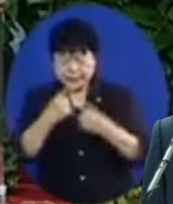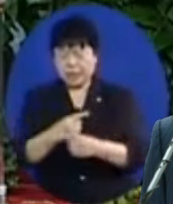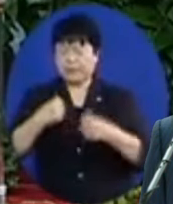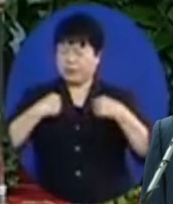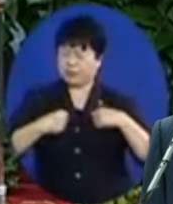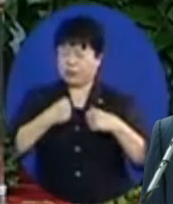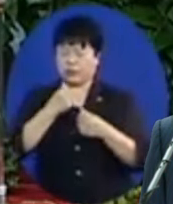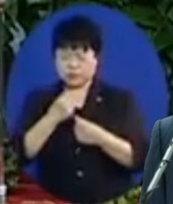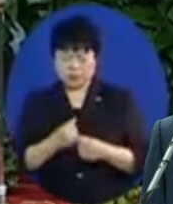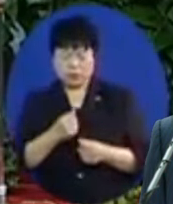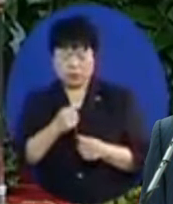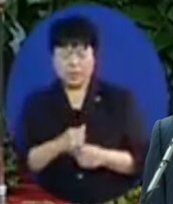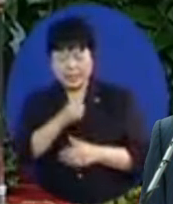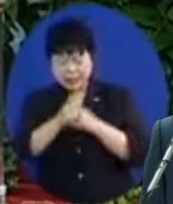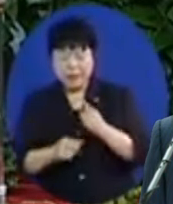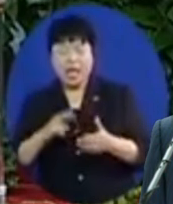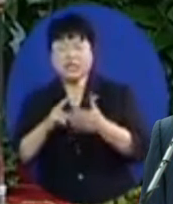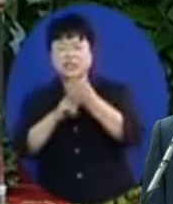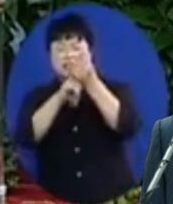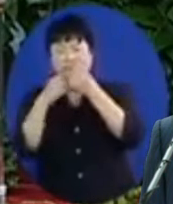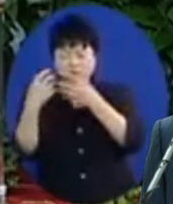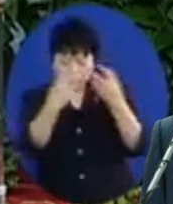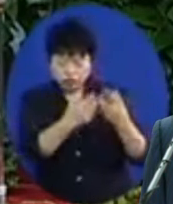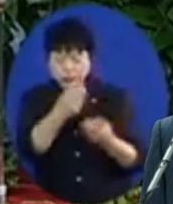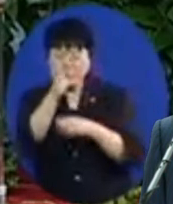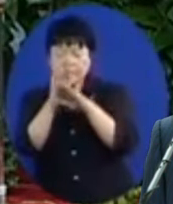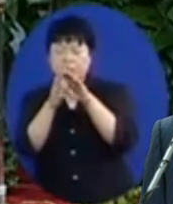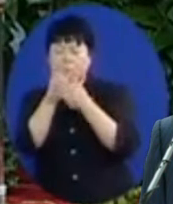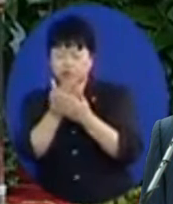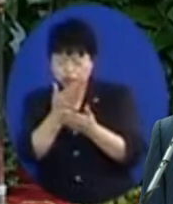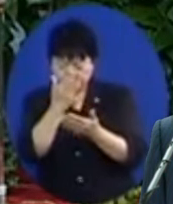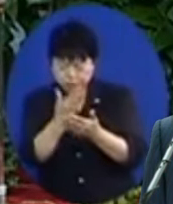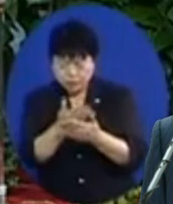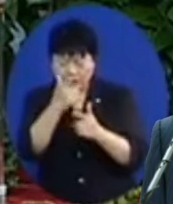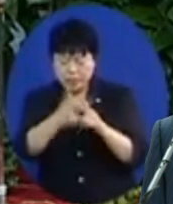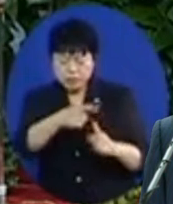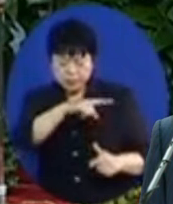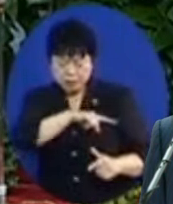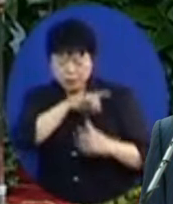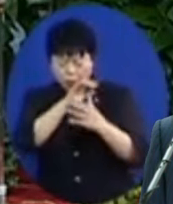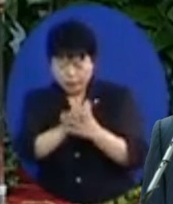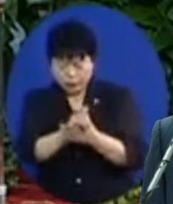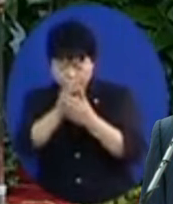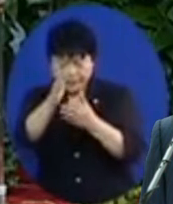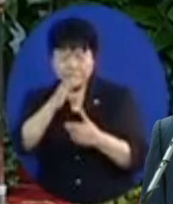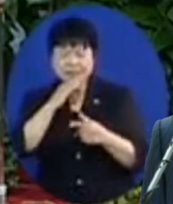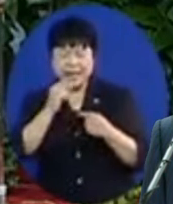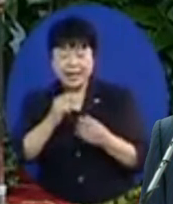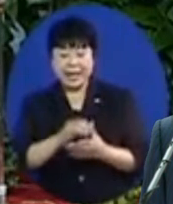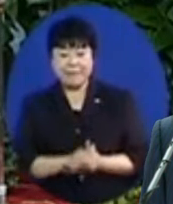주시옵소서. 하나님의 기적을 우리에게 충만히 채워주시옵소서. 예수님 이름으로 기도드립니다. 아멘.